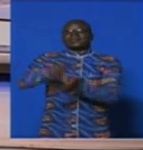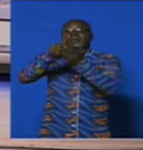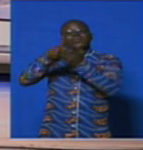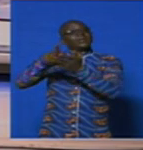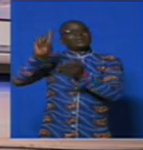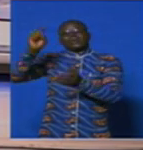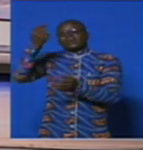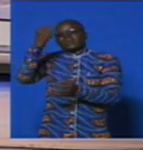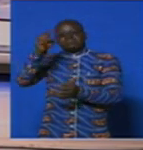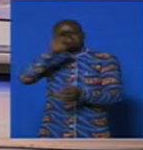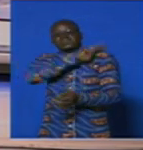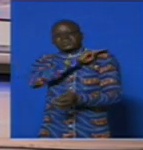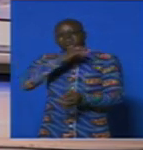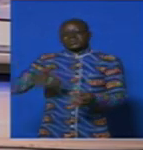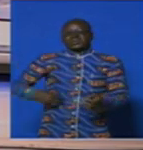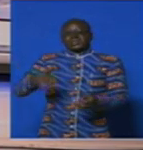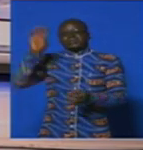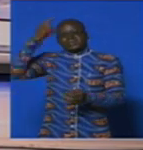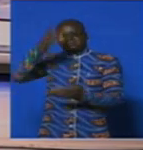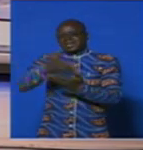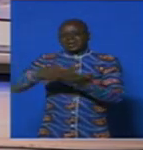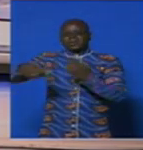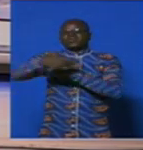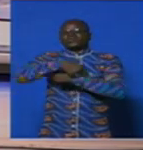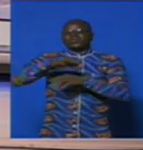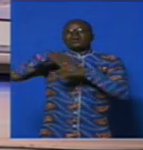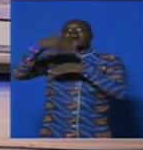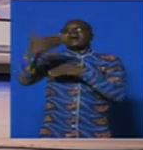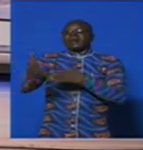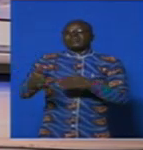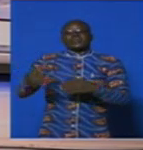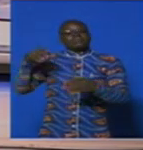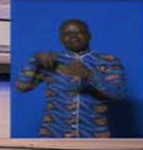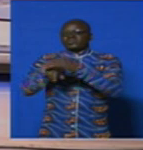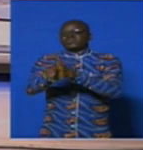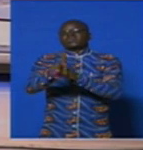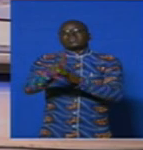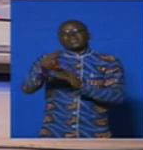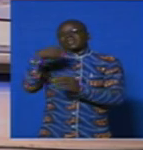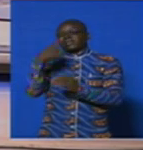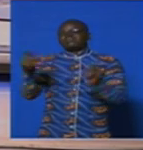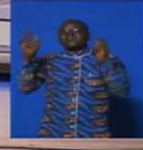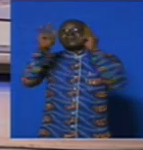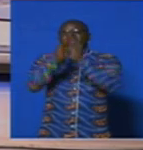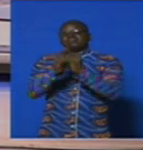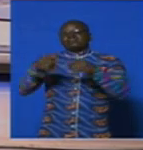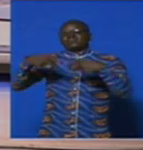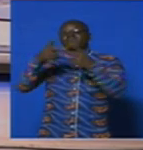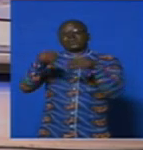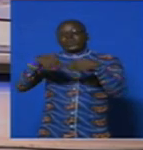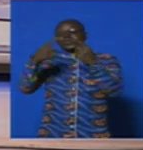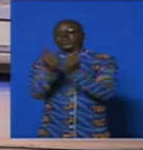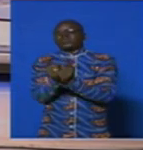en place à Sévaré au Mali quelques jours après l'attentat suicide qui a visé le camp des troupes de la force sahélienne.